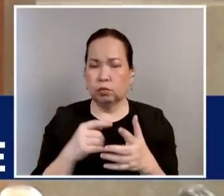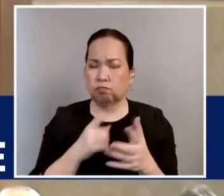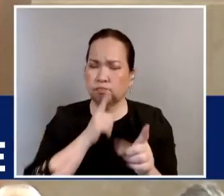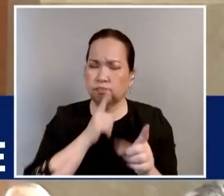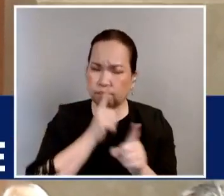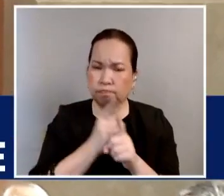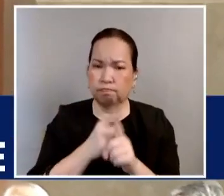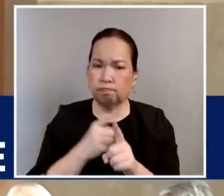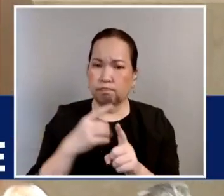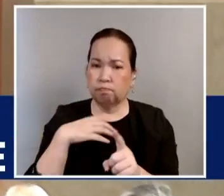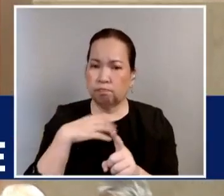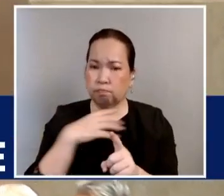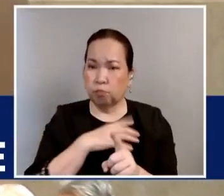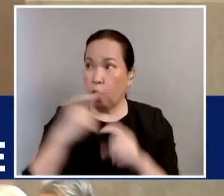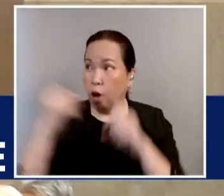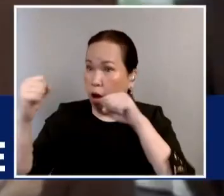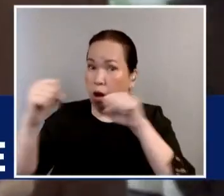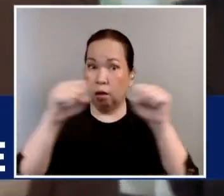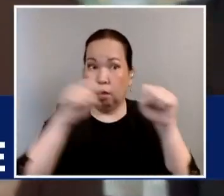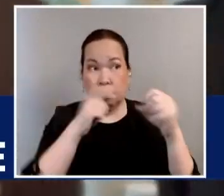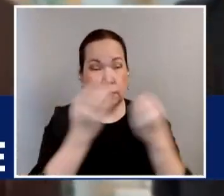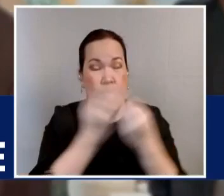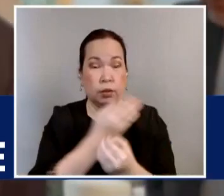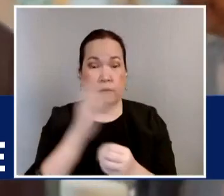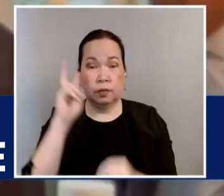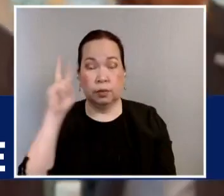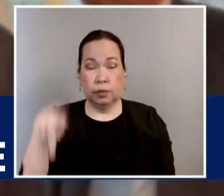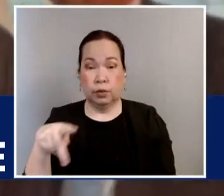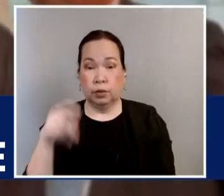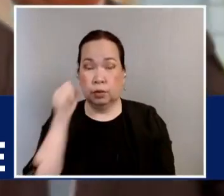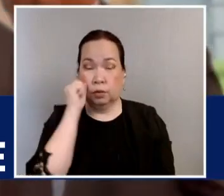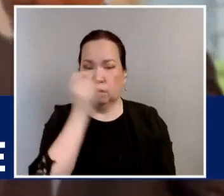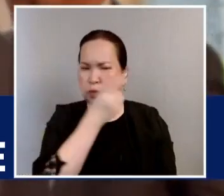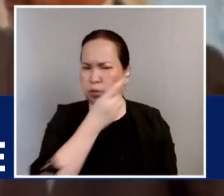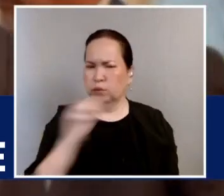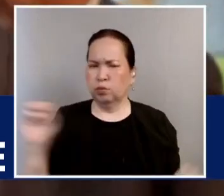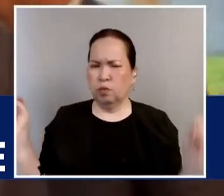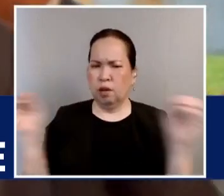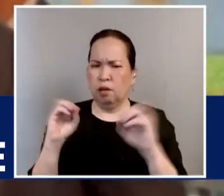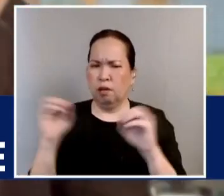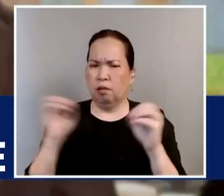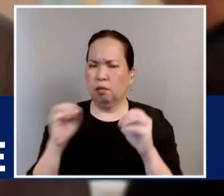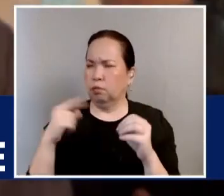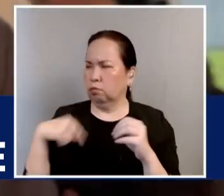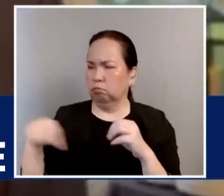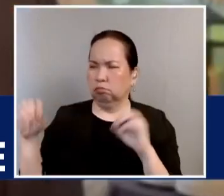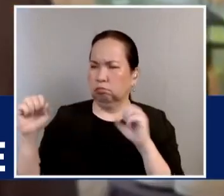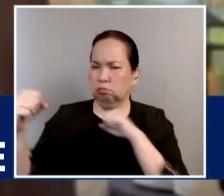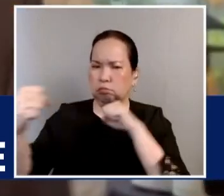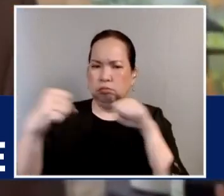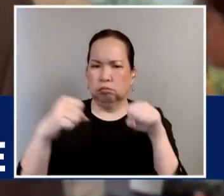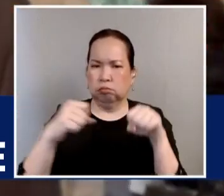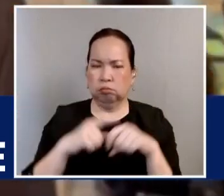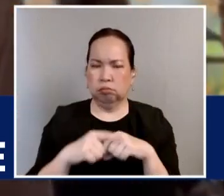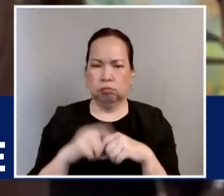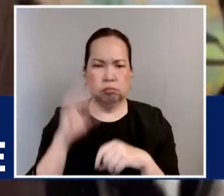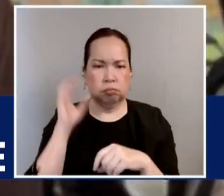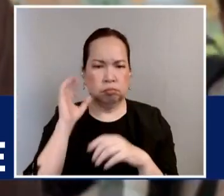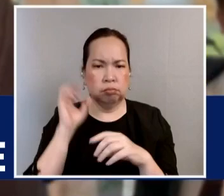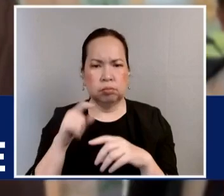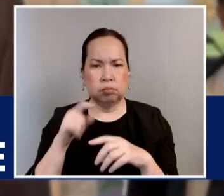sa Kamarang patalsikin ang bise. I'm not aware of any. There's been nothing filed. There's no news of that. I don't know your